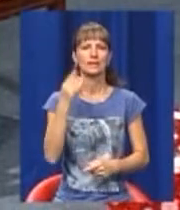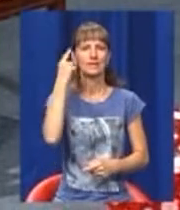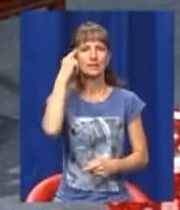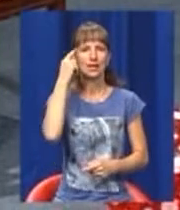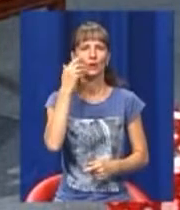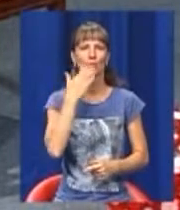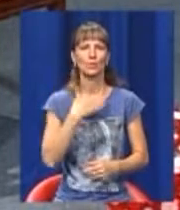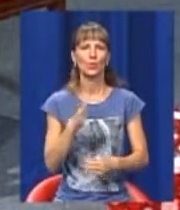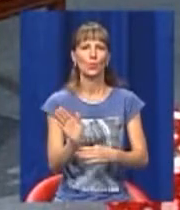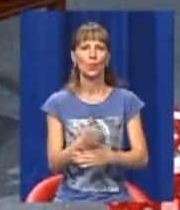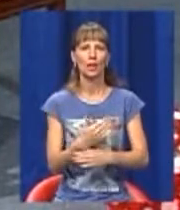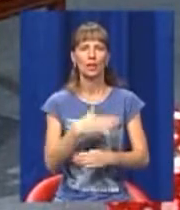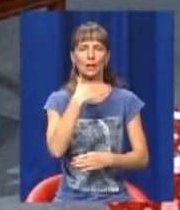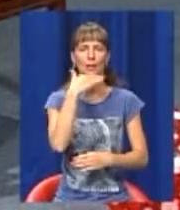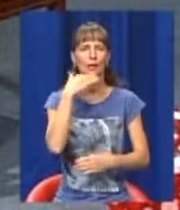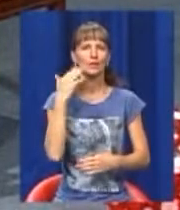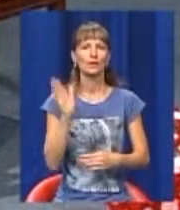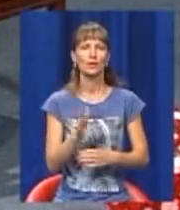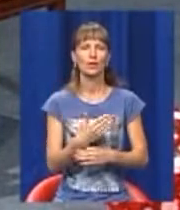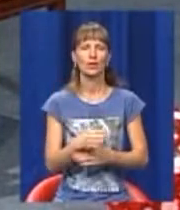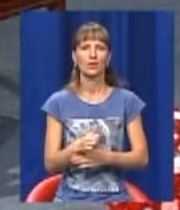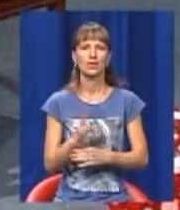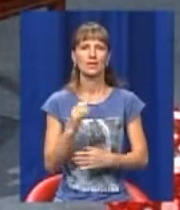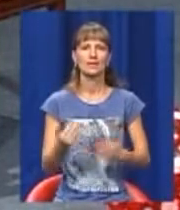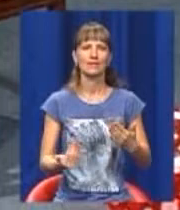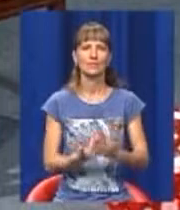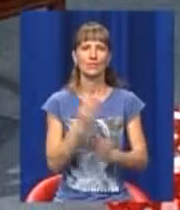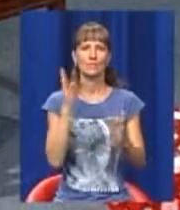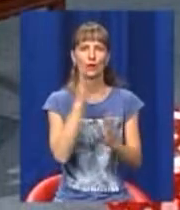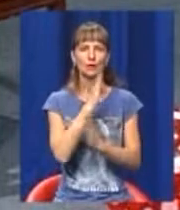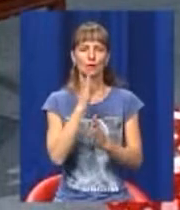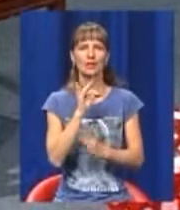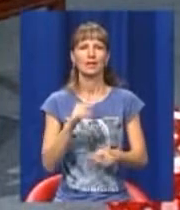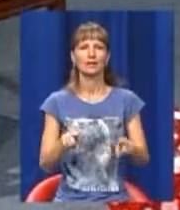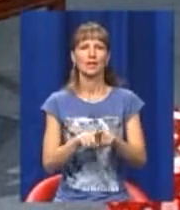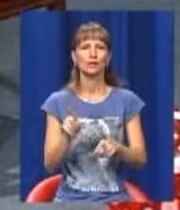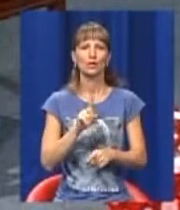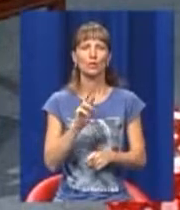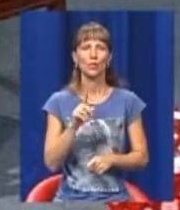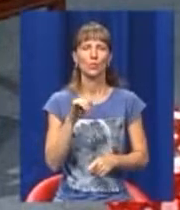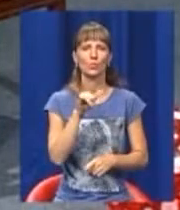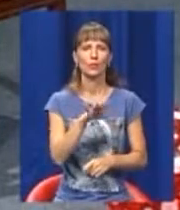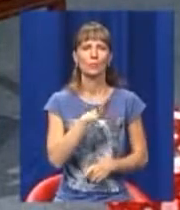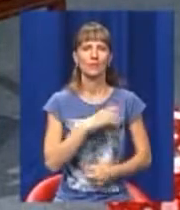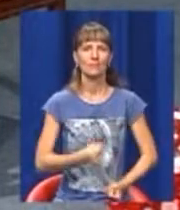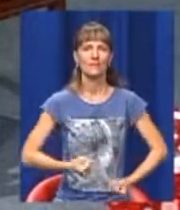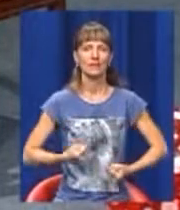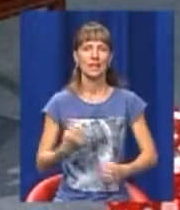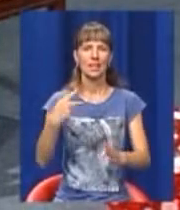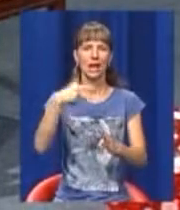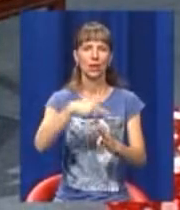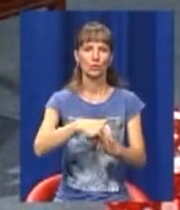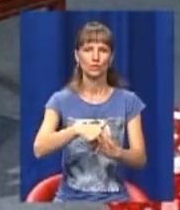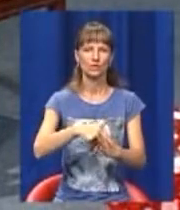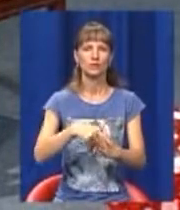знаю, полюбляє гуляти, багато гуляє, гуляти на свіжому повітрі, також, щоб у нього були фізичні